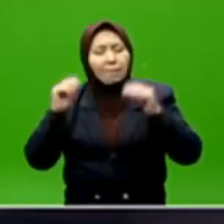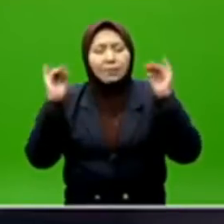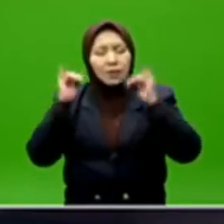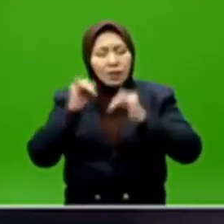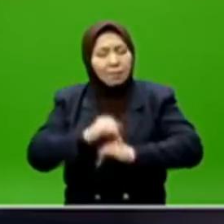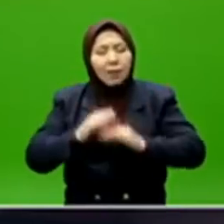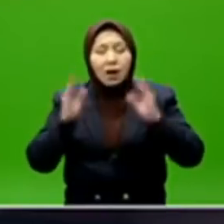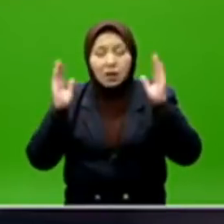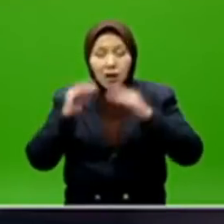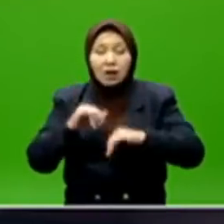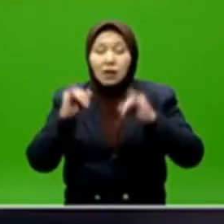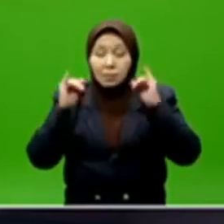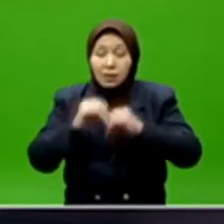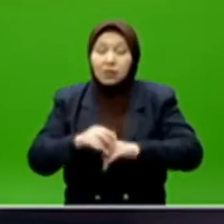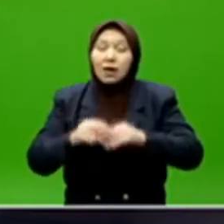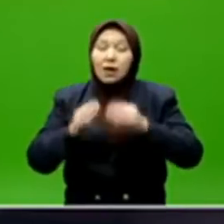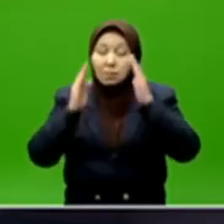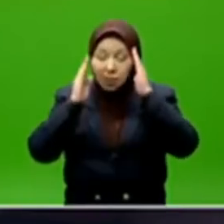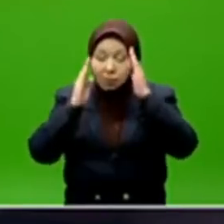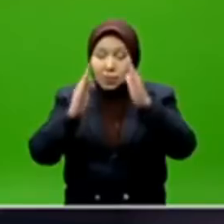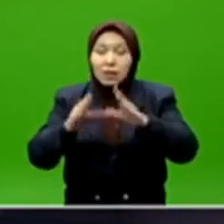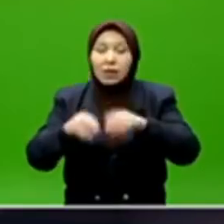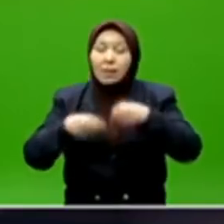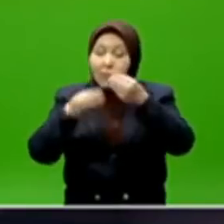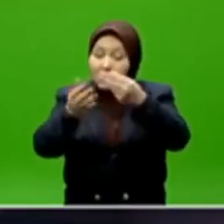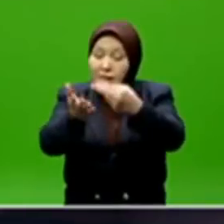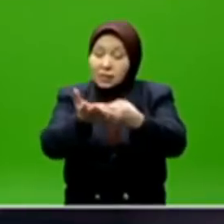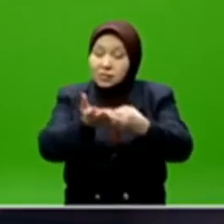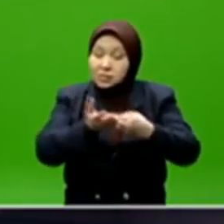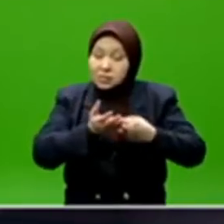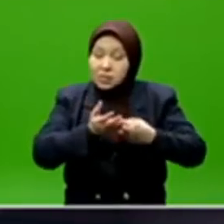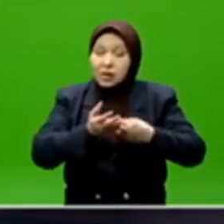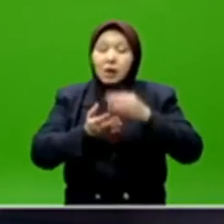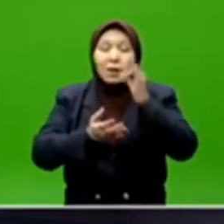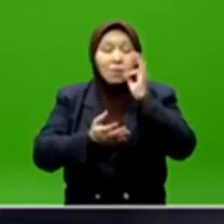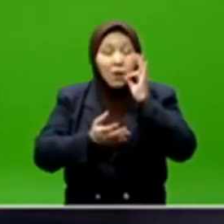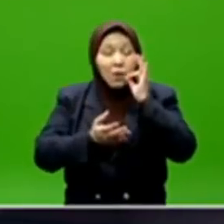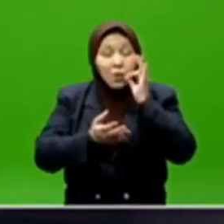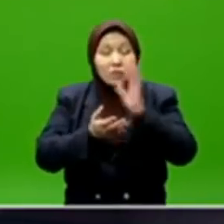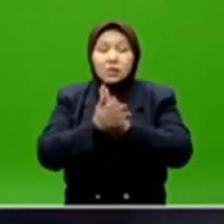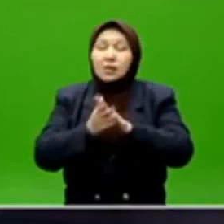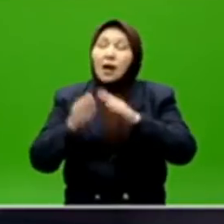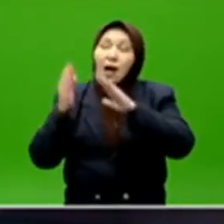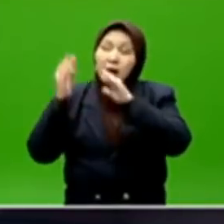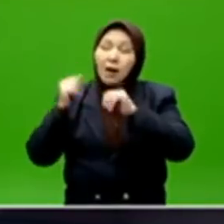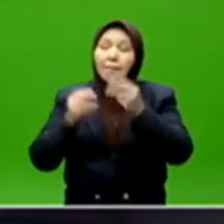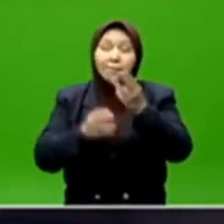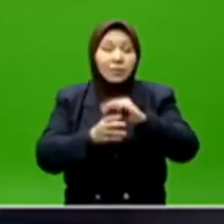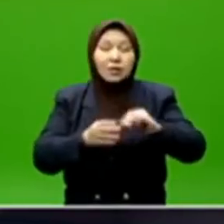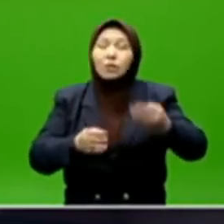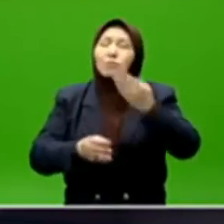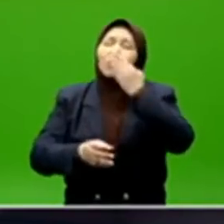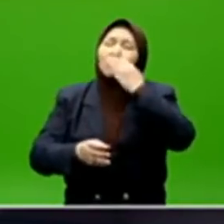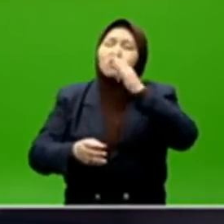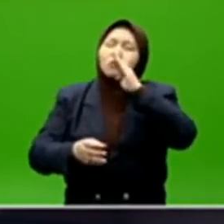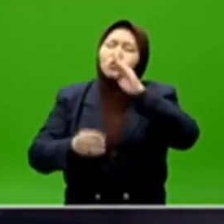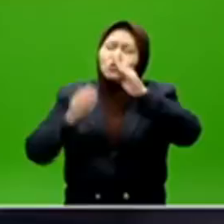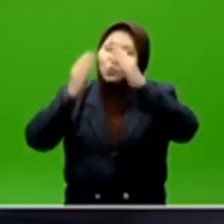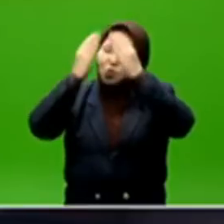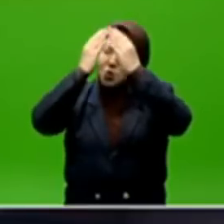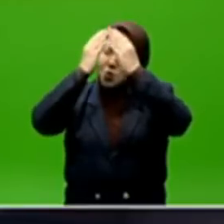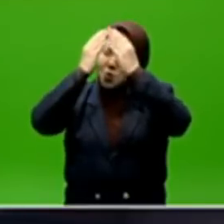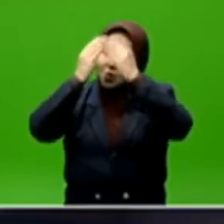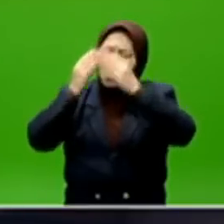sebahagian manusia cenderung kepada mereka dan berikanlah mereka rezeki daripada buah-buahan, mudah-mudahan mereka bersyukur. Panjang soalnya, banyak poin-poin dalamnya